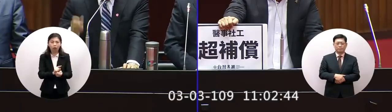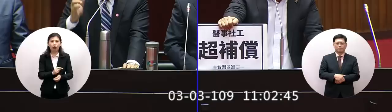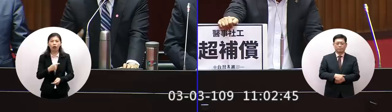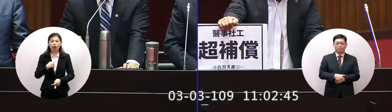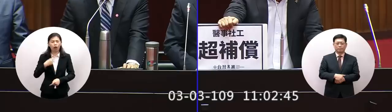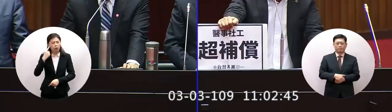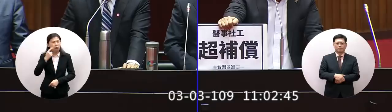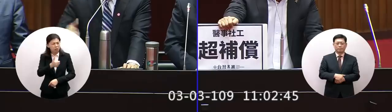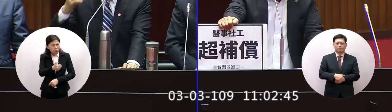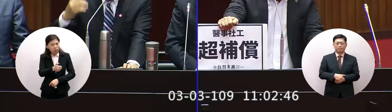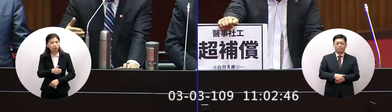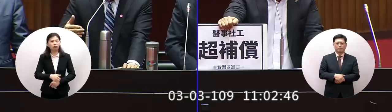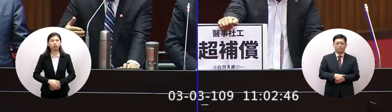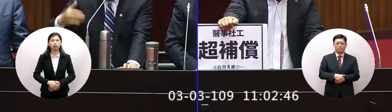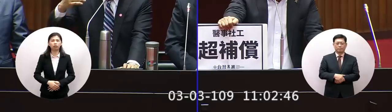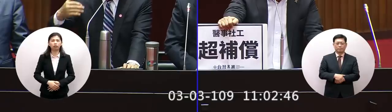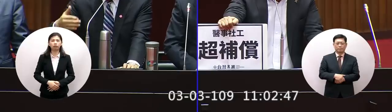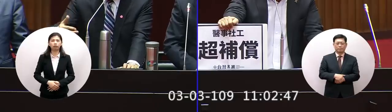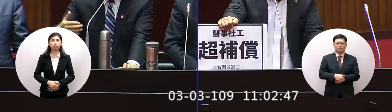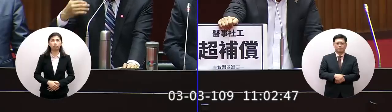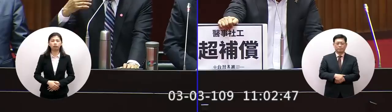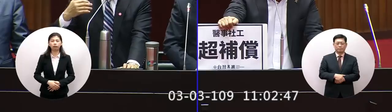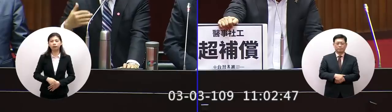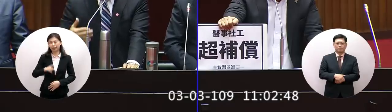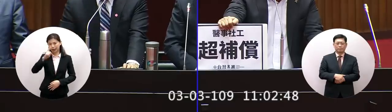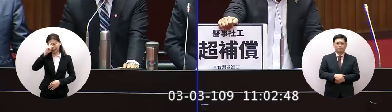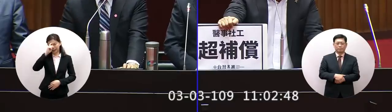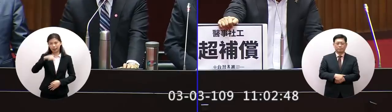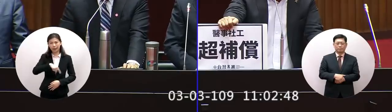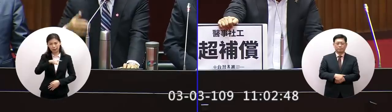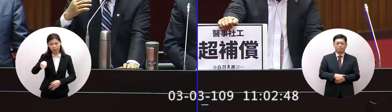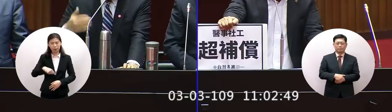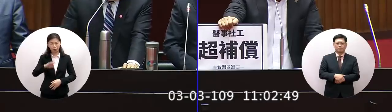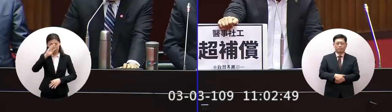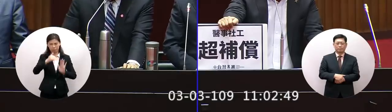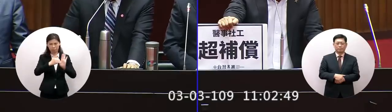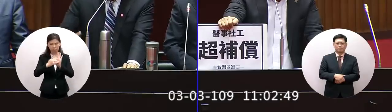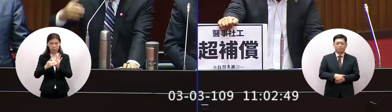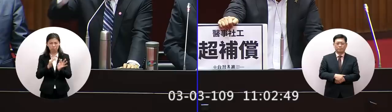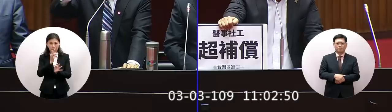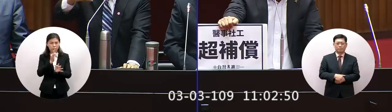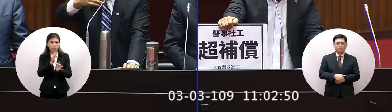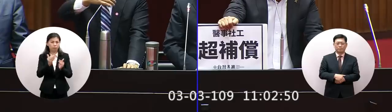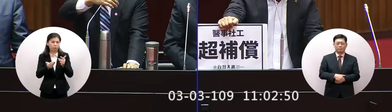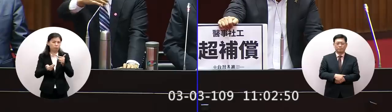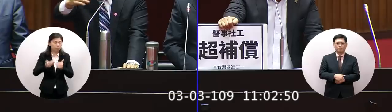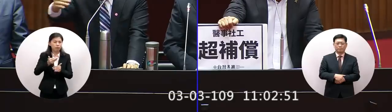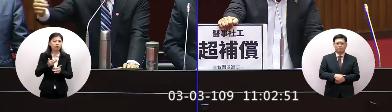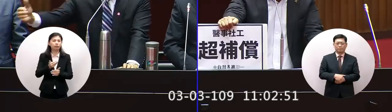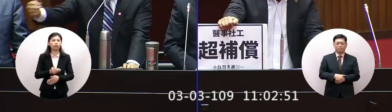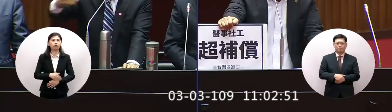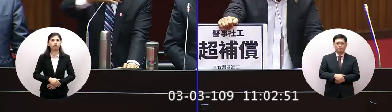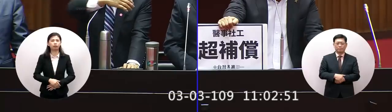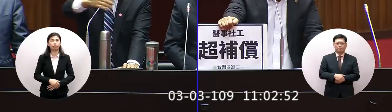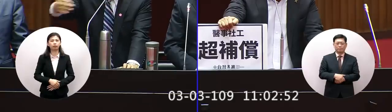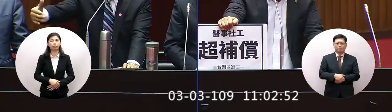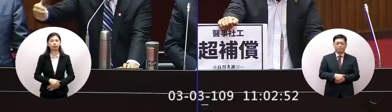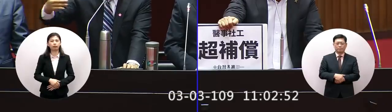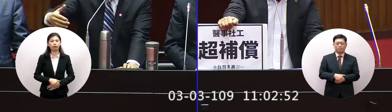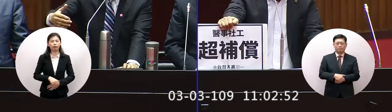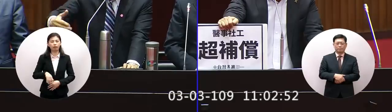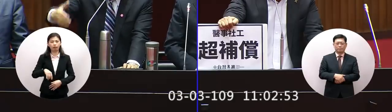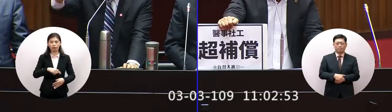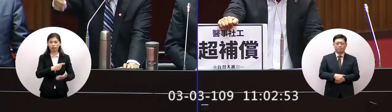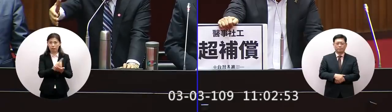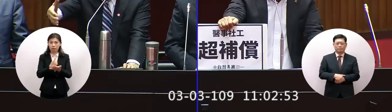谢。啊，为着要让防疫搁做搁较好，保护咱规个前